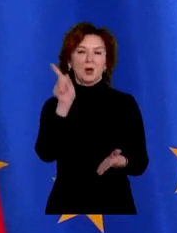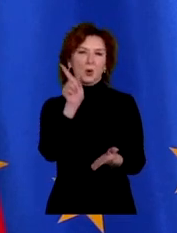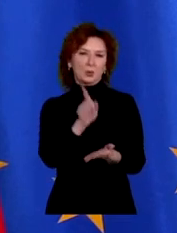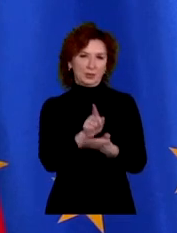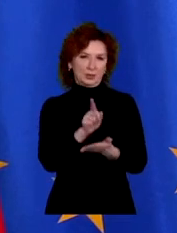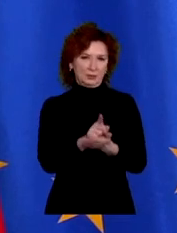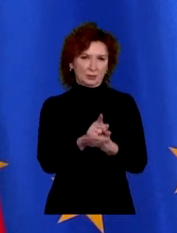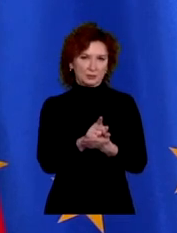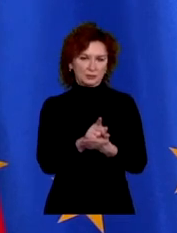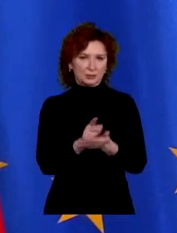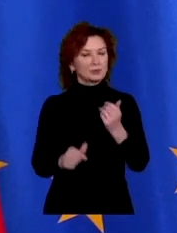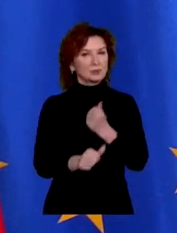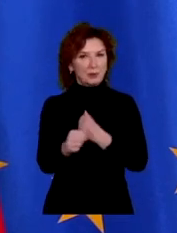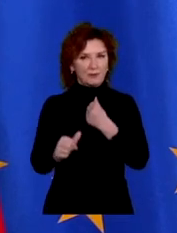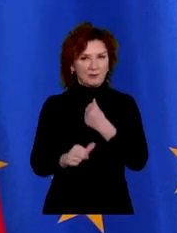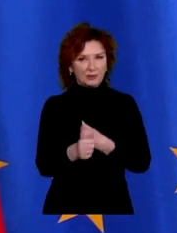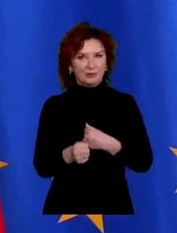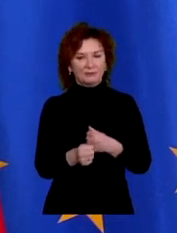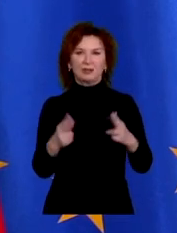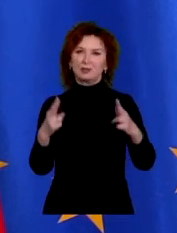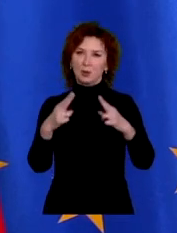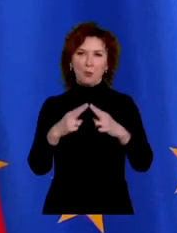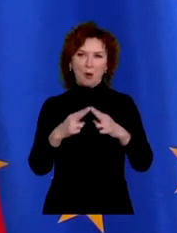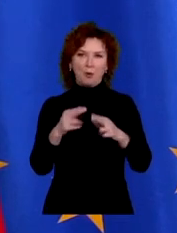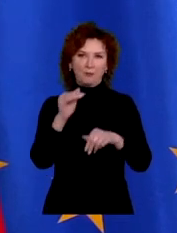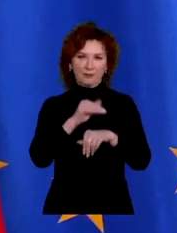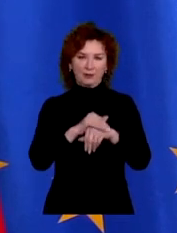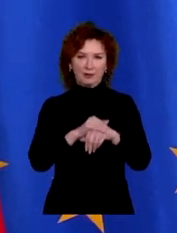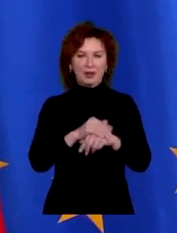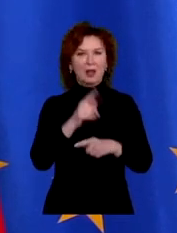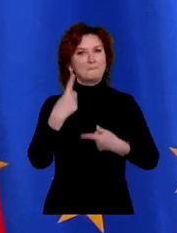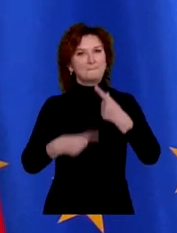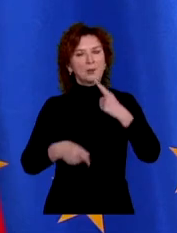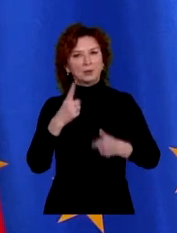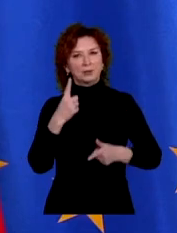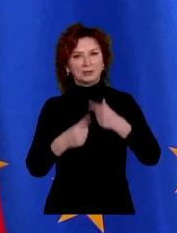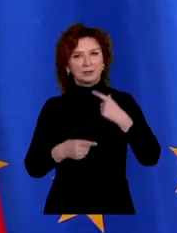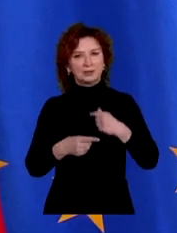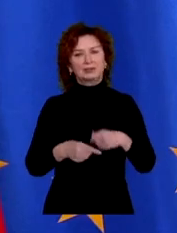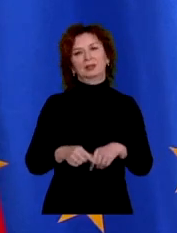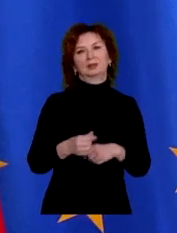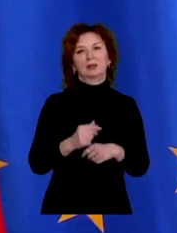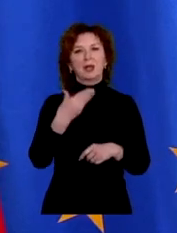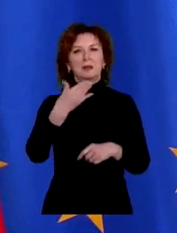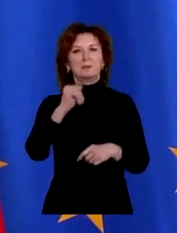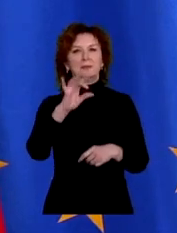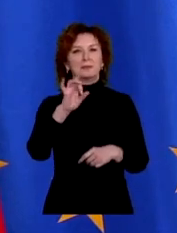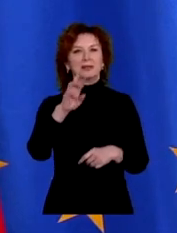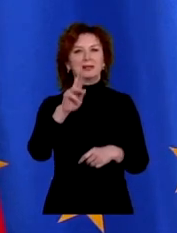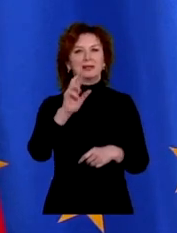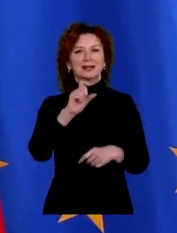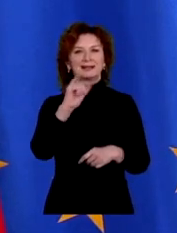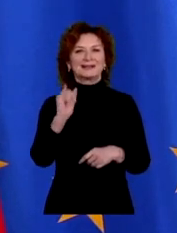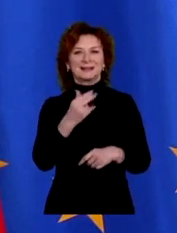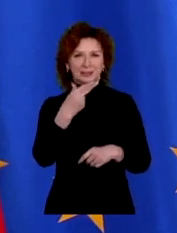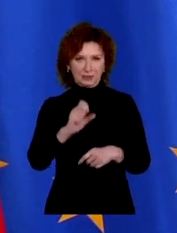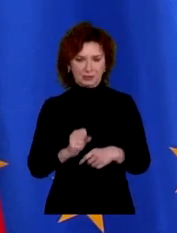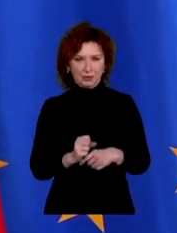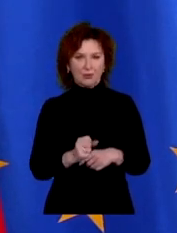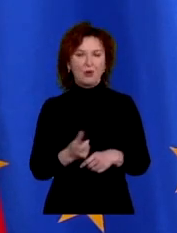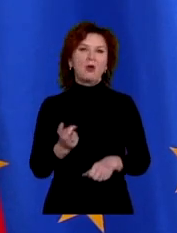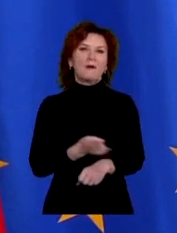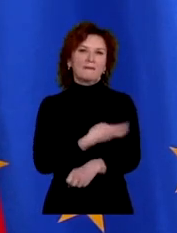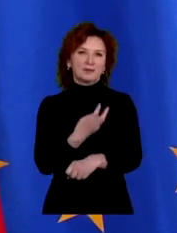do kompromisu w zakresie polityki migracyjnej w połowie 2018 roku. W czerwcu 2018